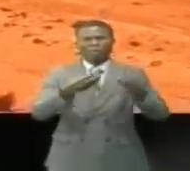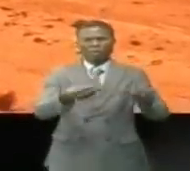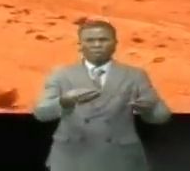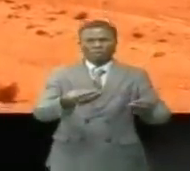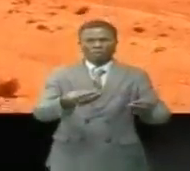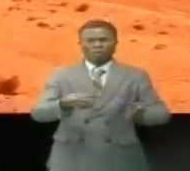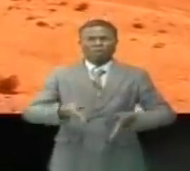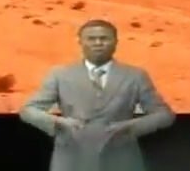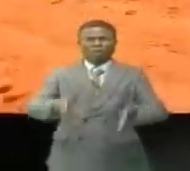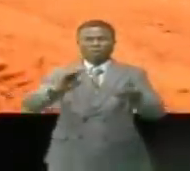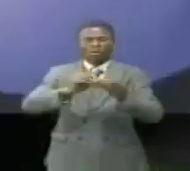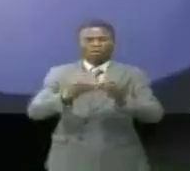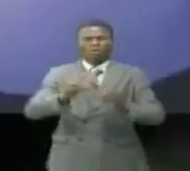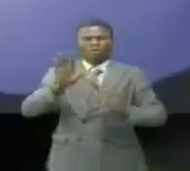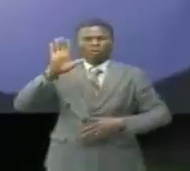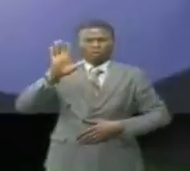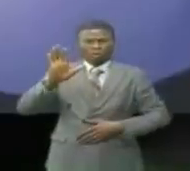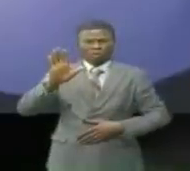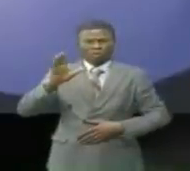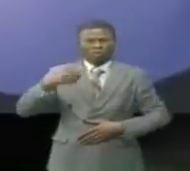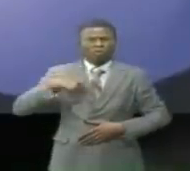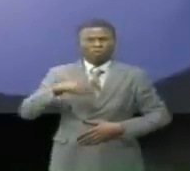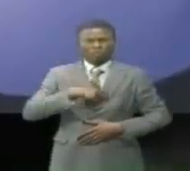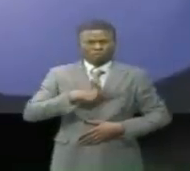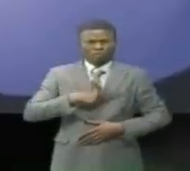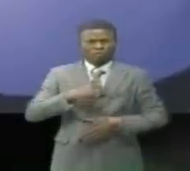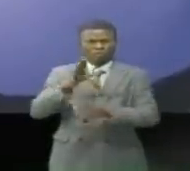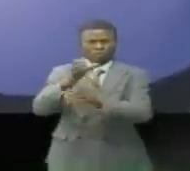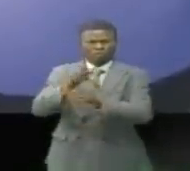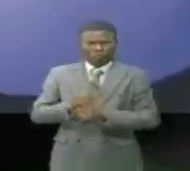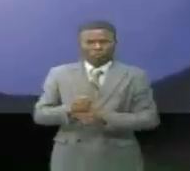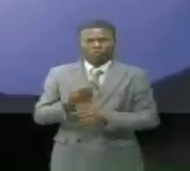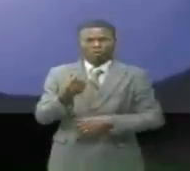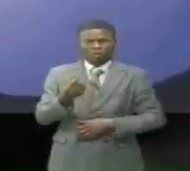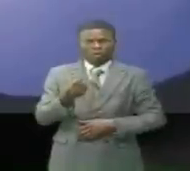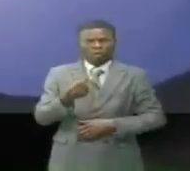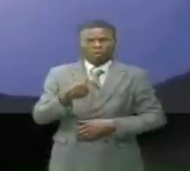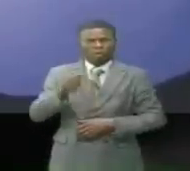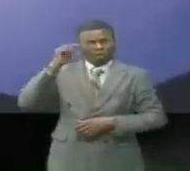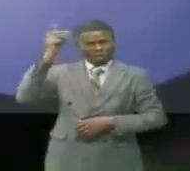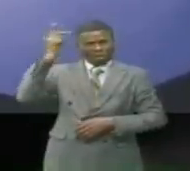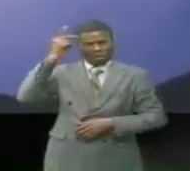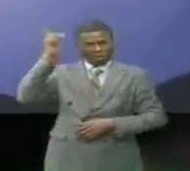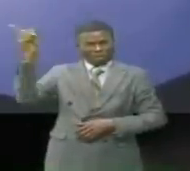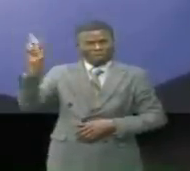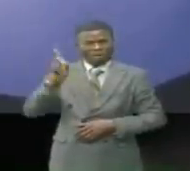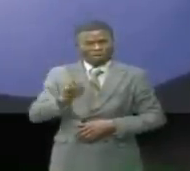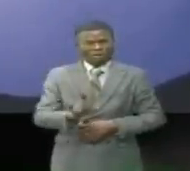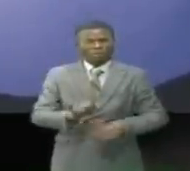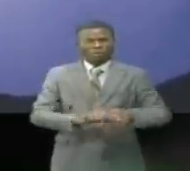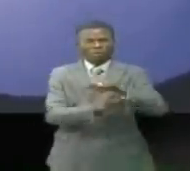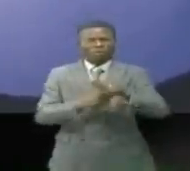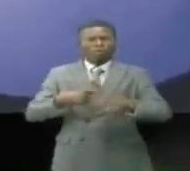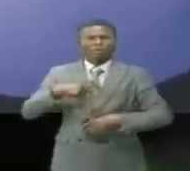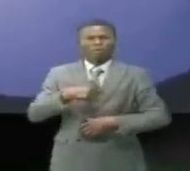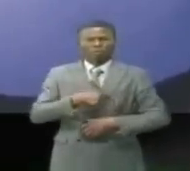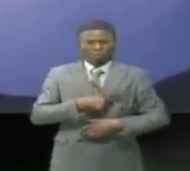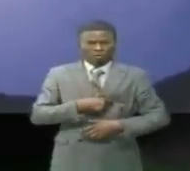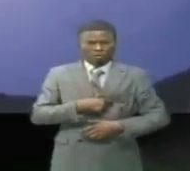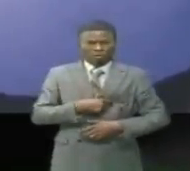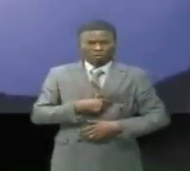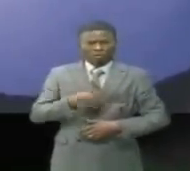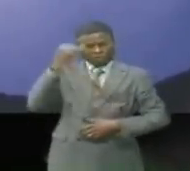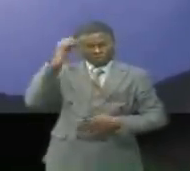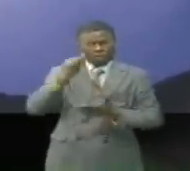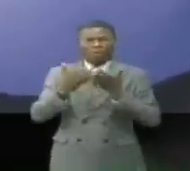la RN5. Et nous avons reçu aussi un financement du gouvernement central qui est venu en appui. Et sur ce, nous